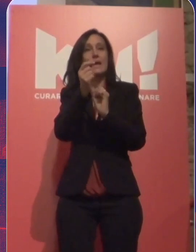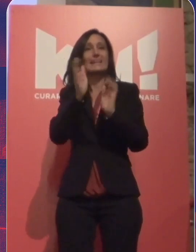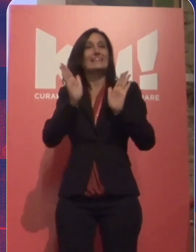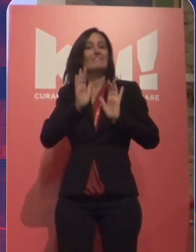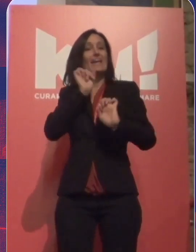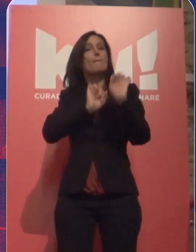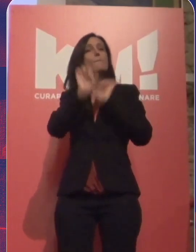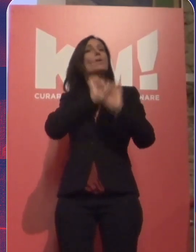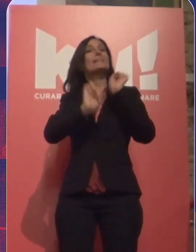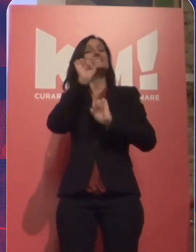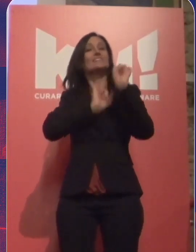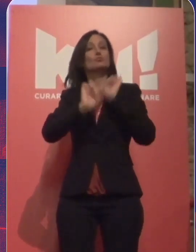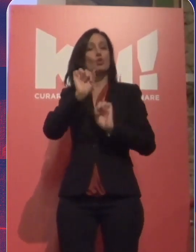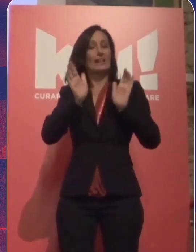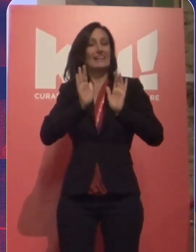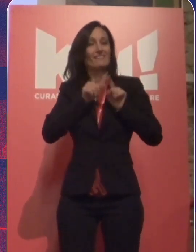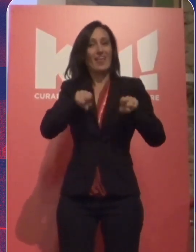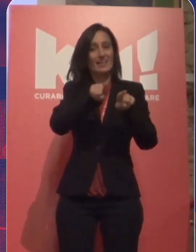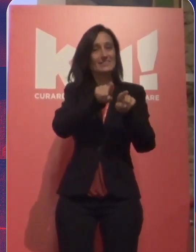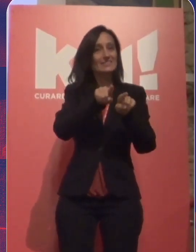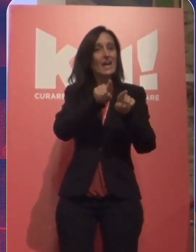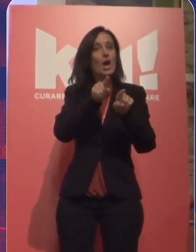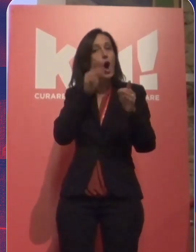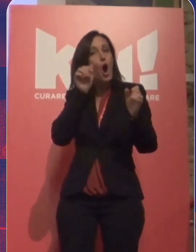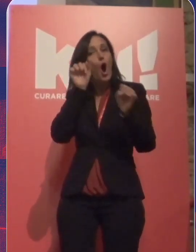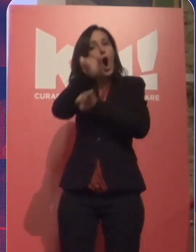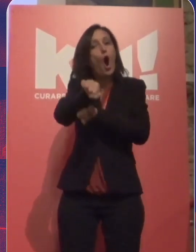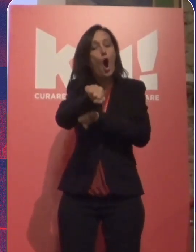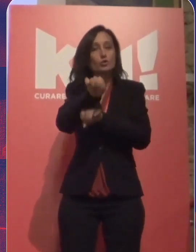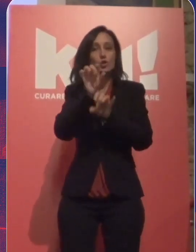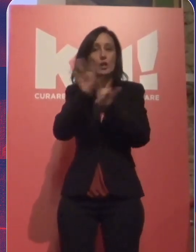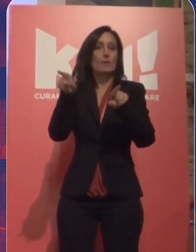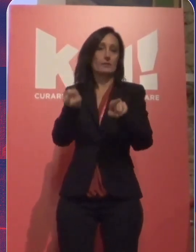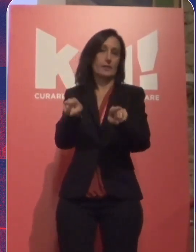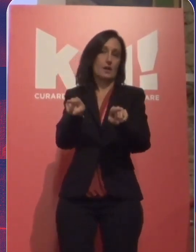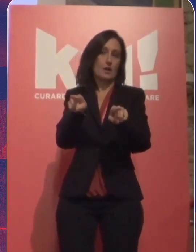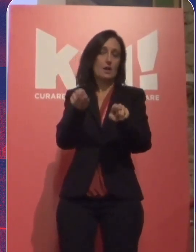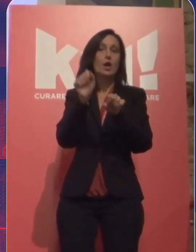di questo di questo virus